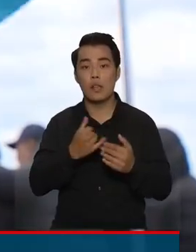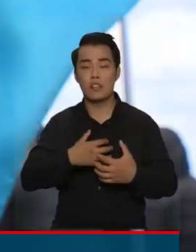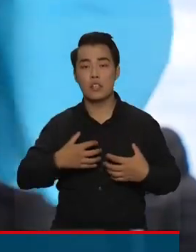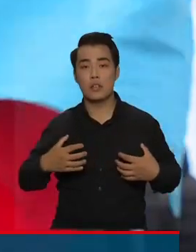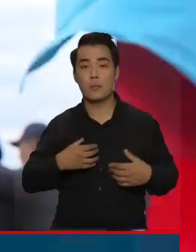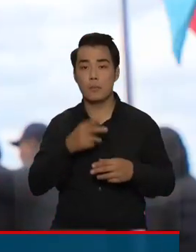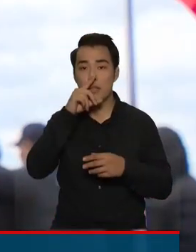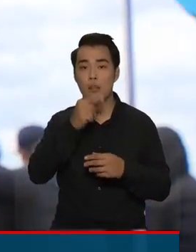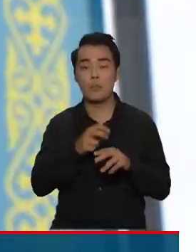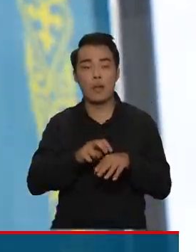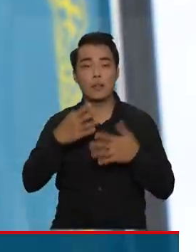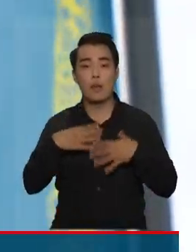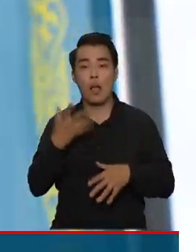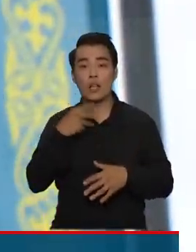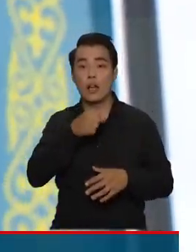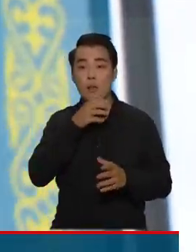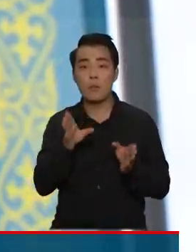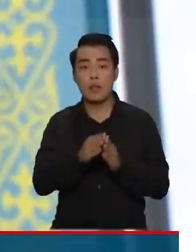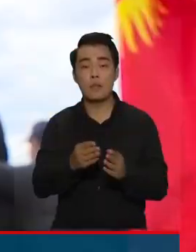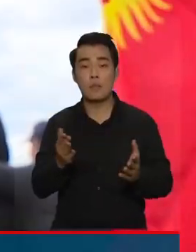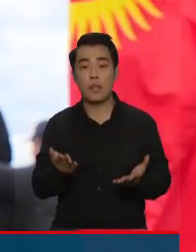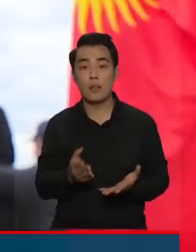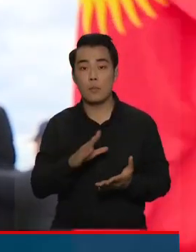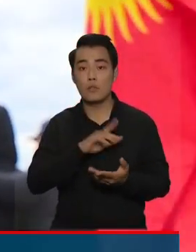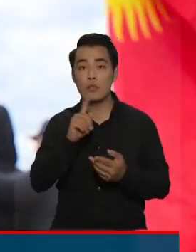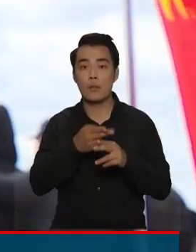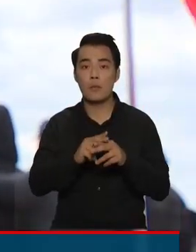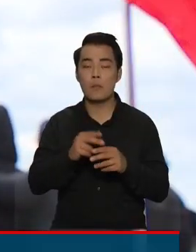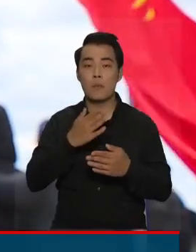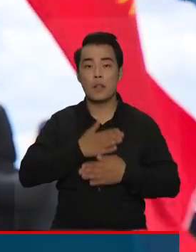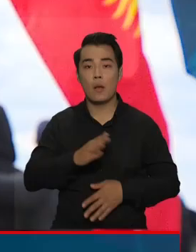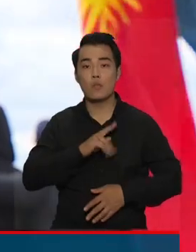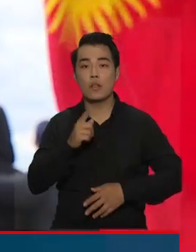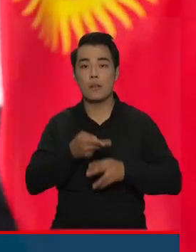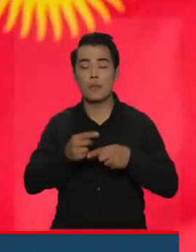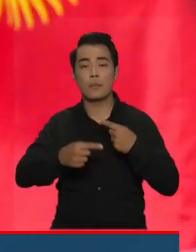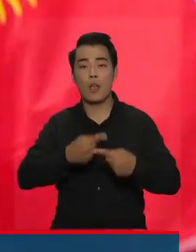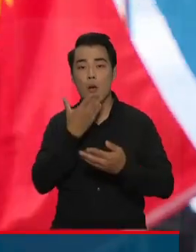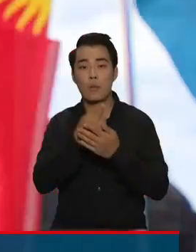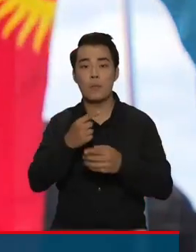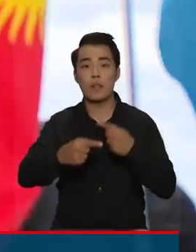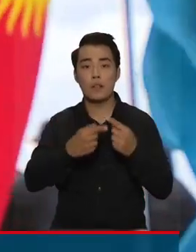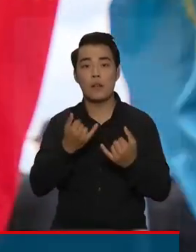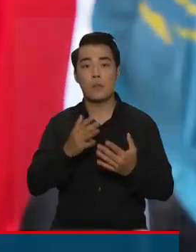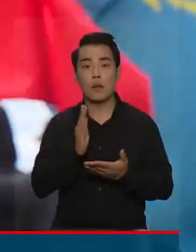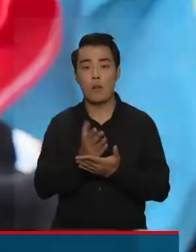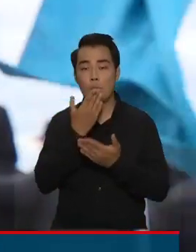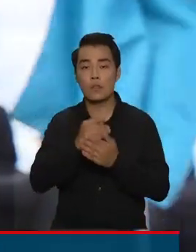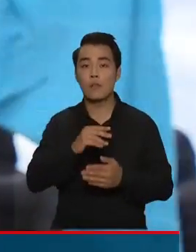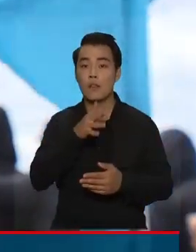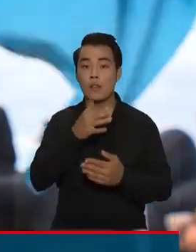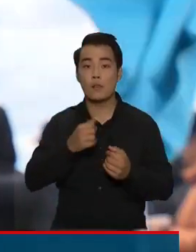птицы. И находясь рядом с Аташкой, я многому научился. Приятно осознавать, что я продолжаю обычаи и традиции своих предков и призываю своих